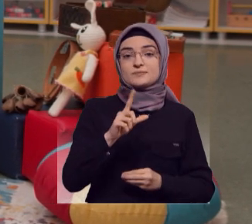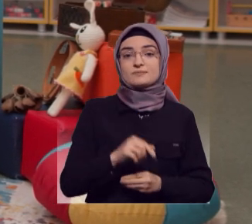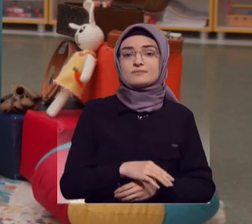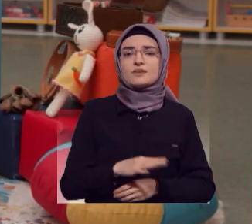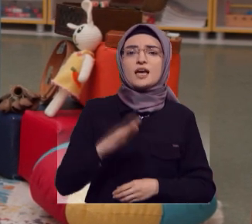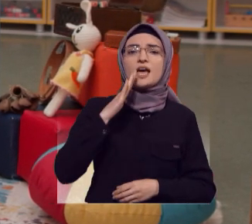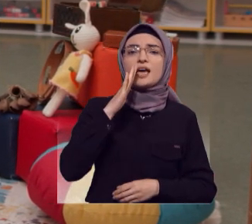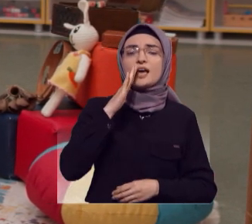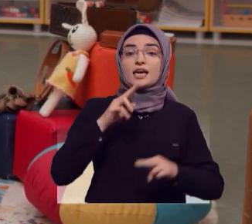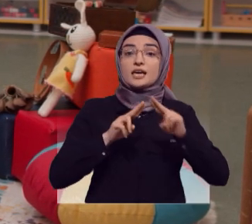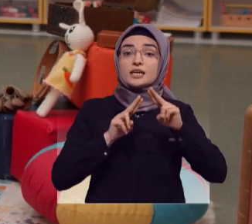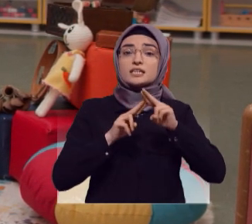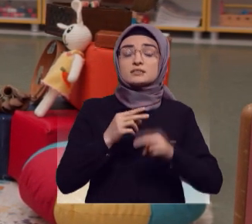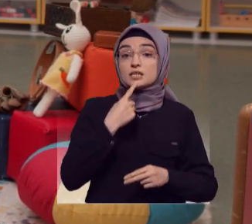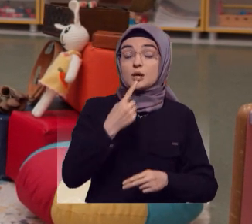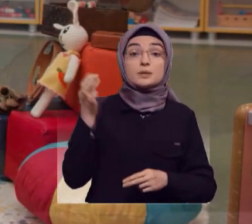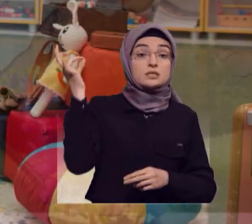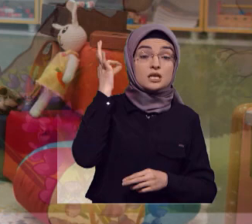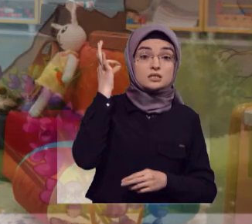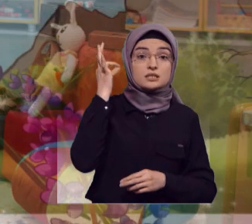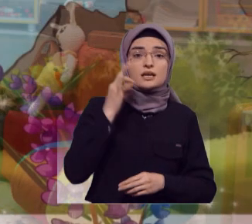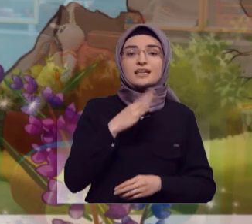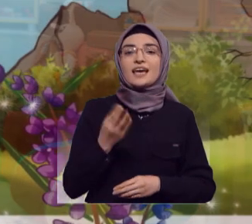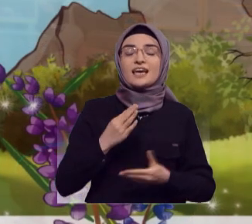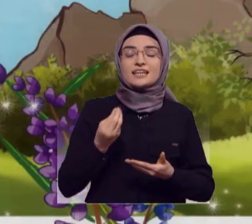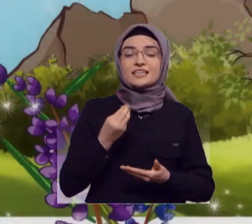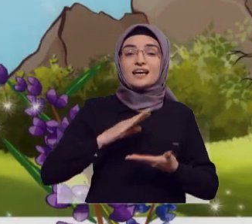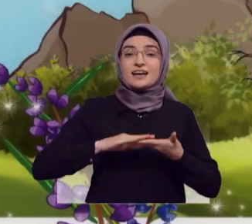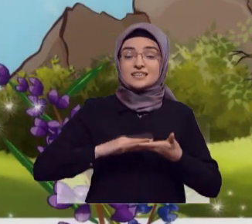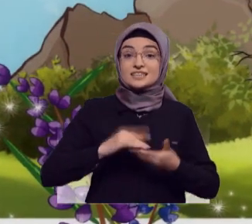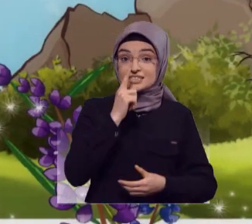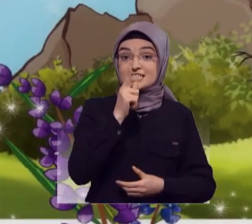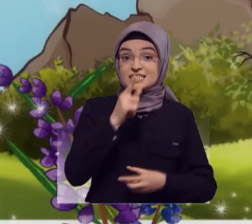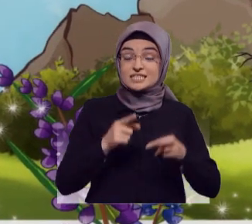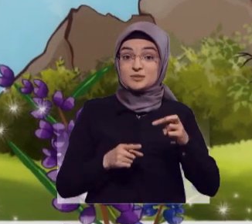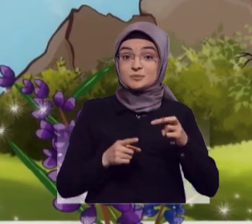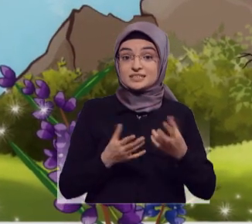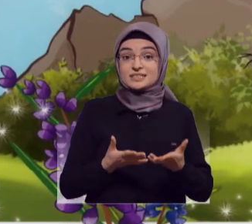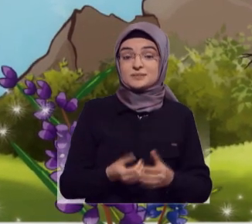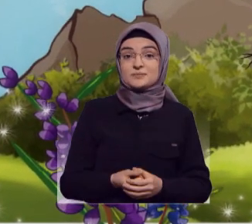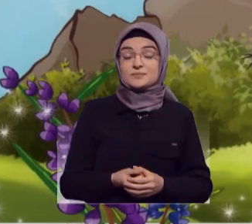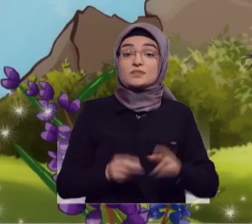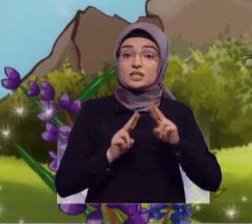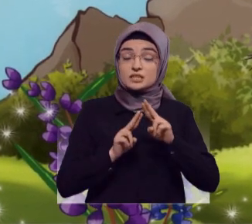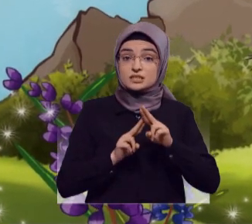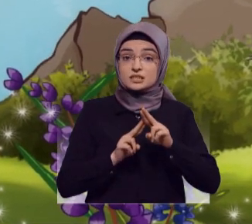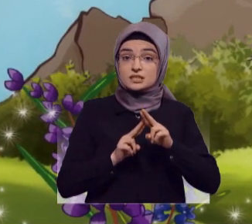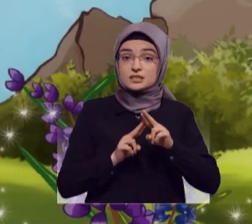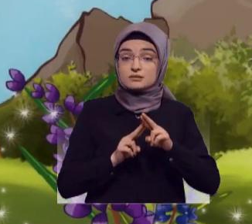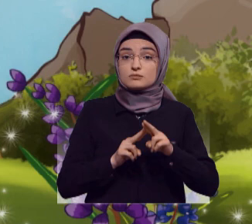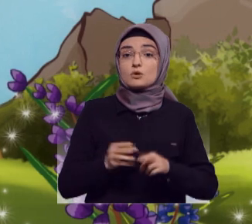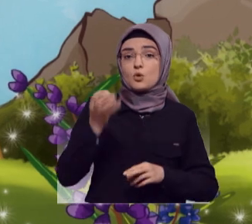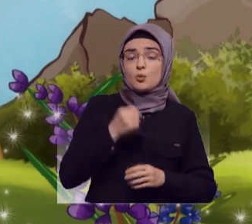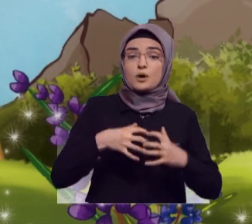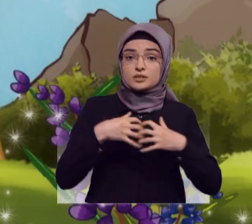Hey Kıtır diye bir ses geldi. En iyi arkadaşının sesi Pıtır'dı bu. Kıtır